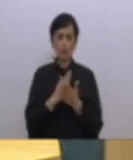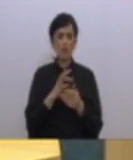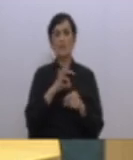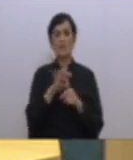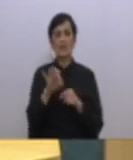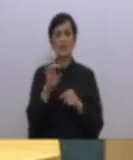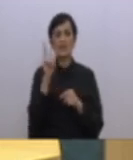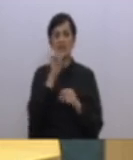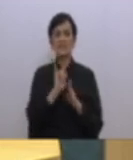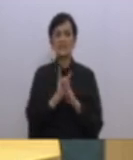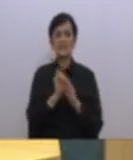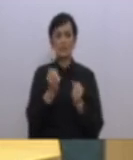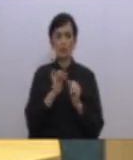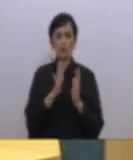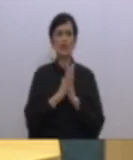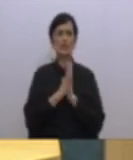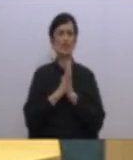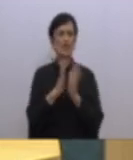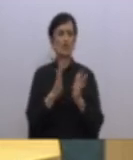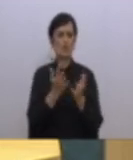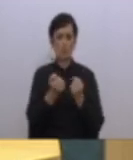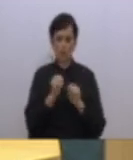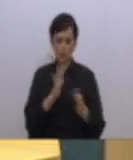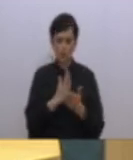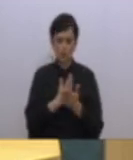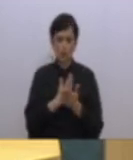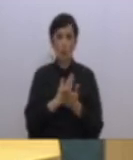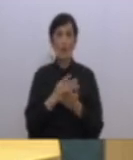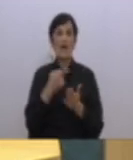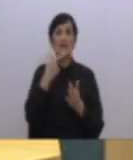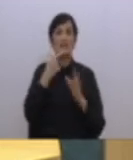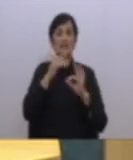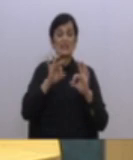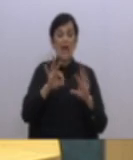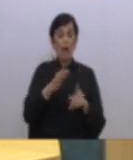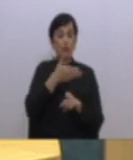სილისამებებიც მიუღებელია, ეს შეურაცხყოფა მიუღებელია. სათქმელი არ აქვს ვერ